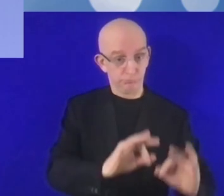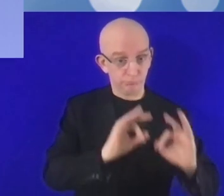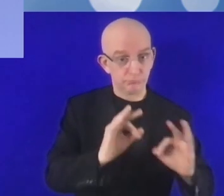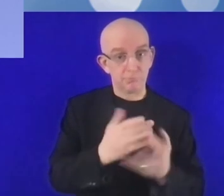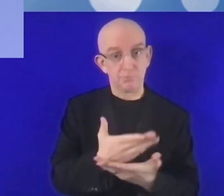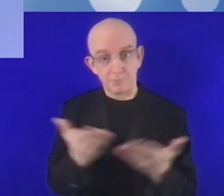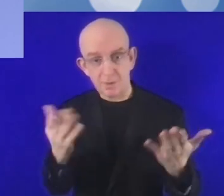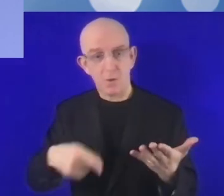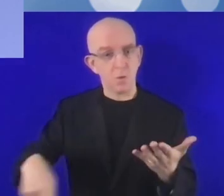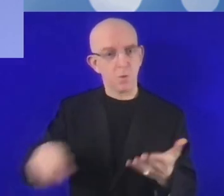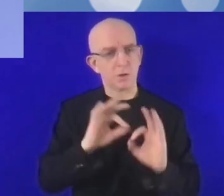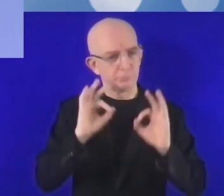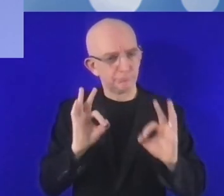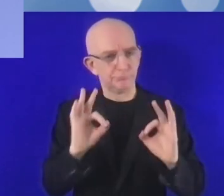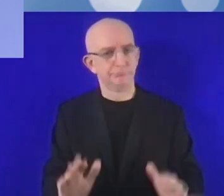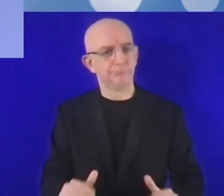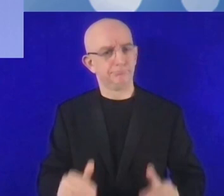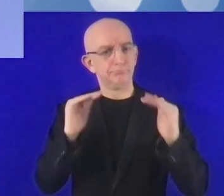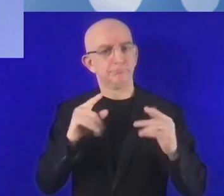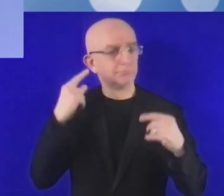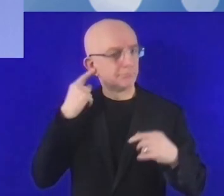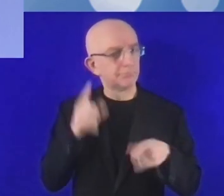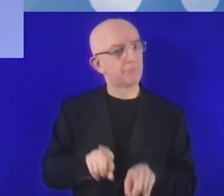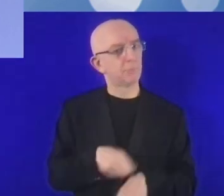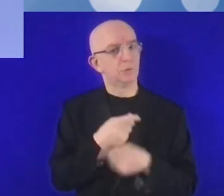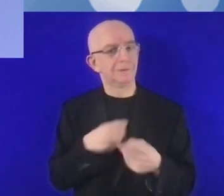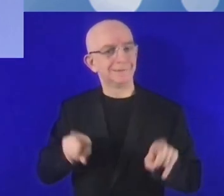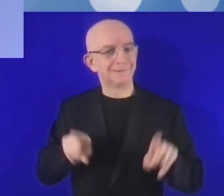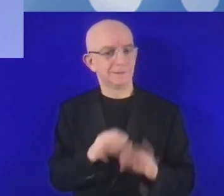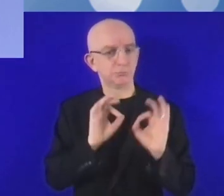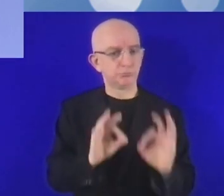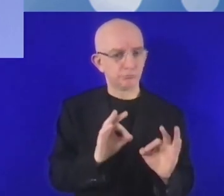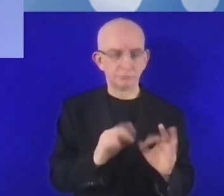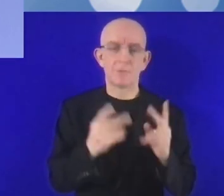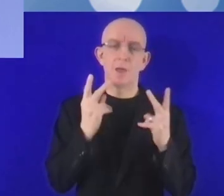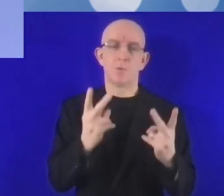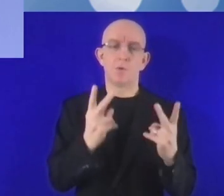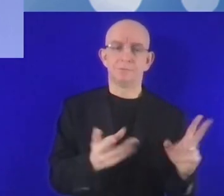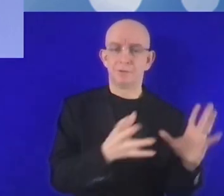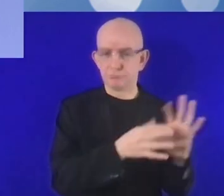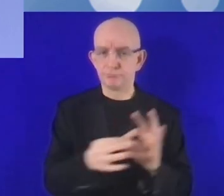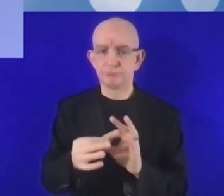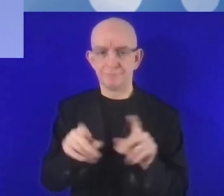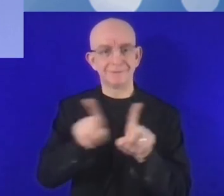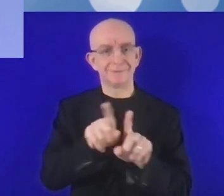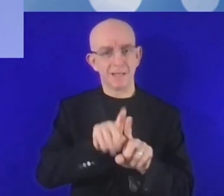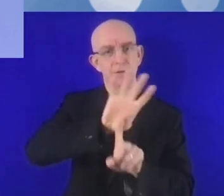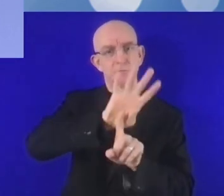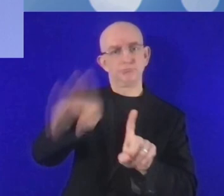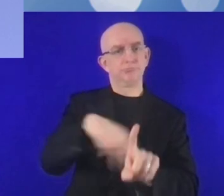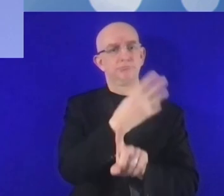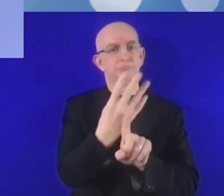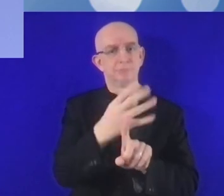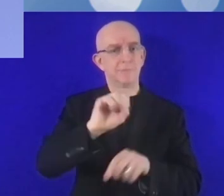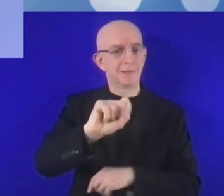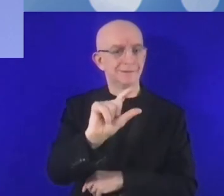的音乐的一个能力，这是一个非常重要的一个目的。应该说在写入了我们的